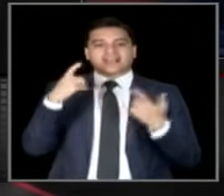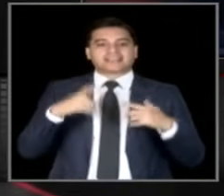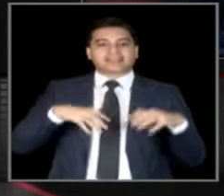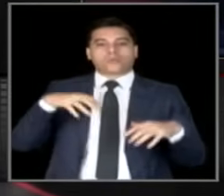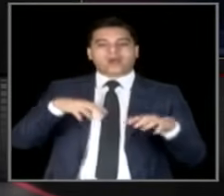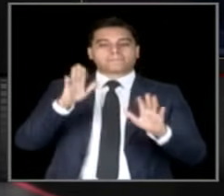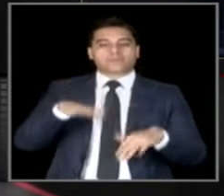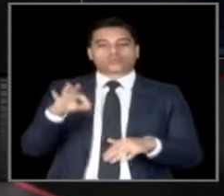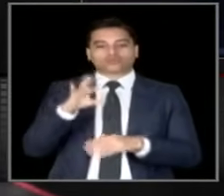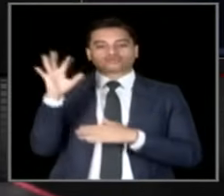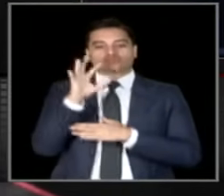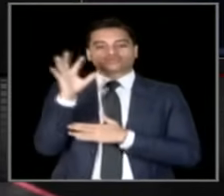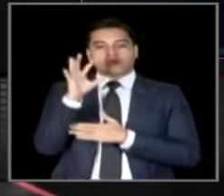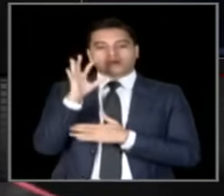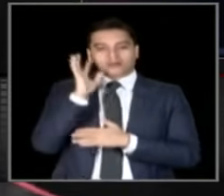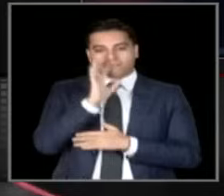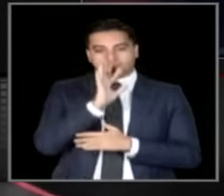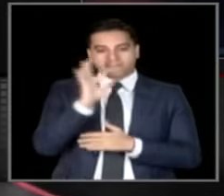توجد تشيكو؟